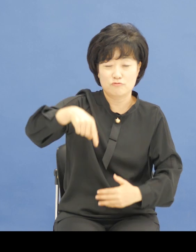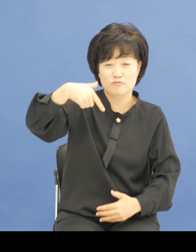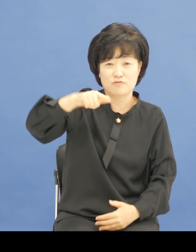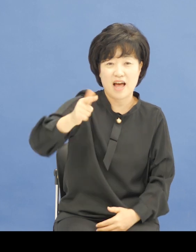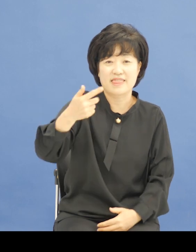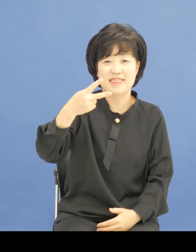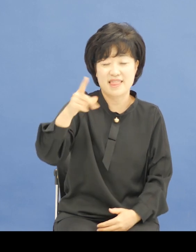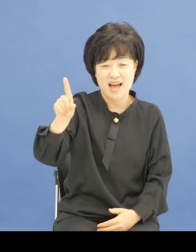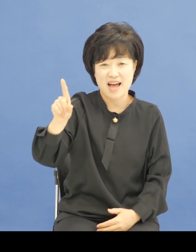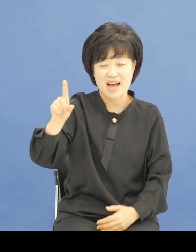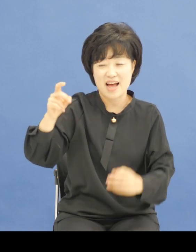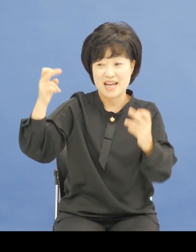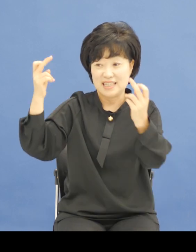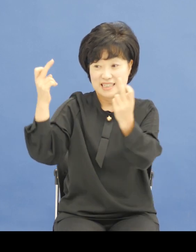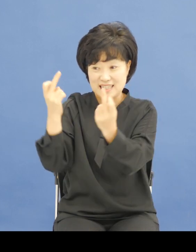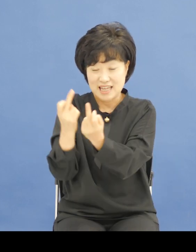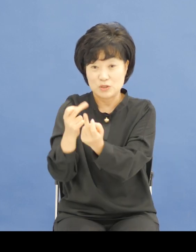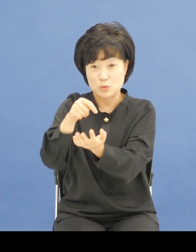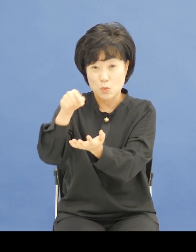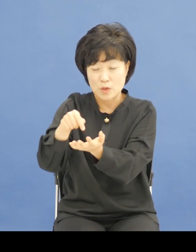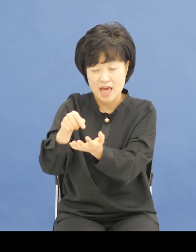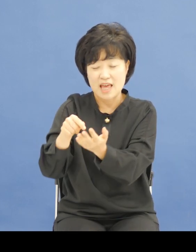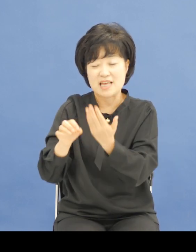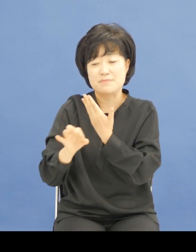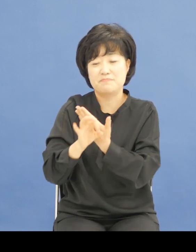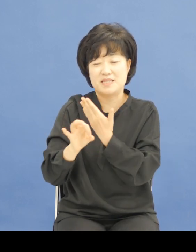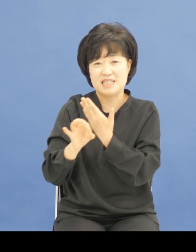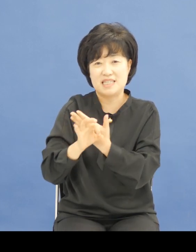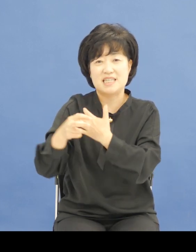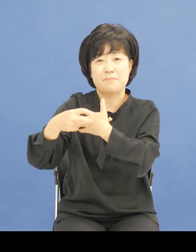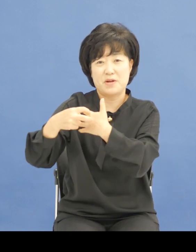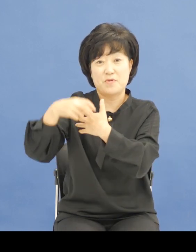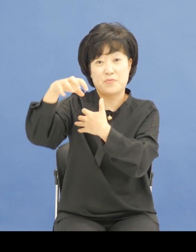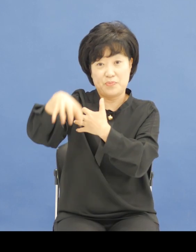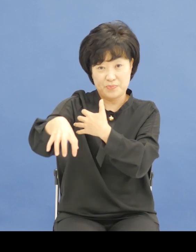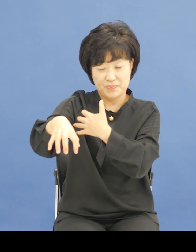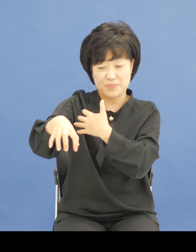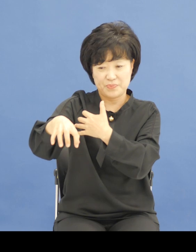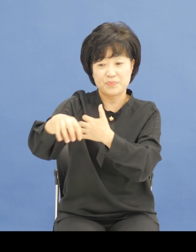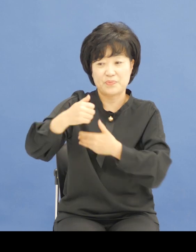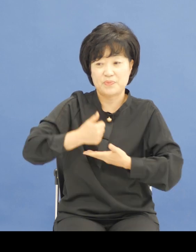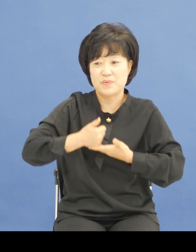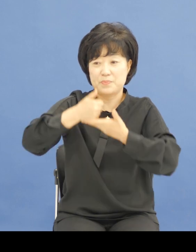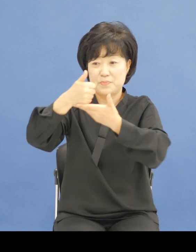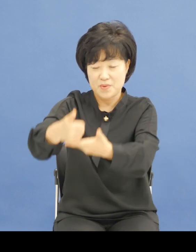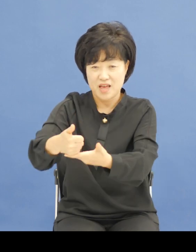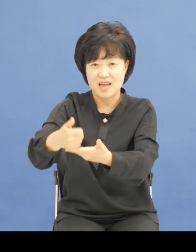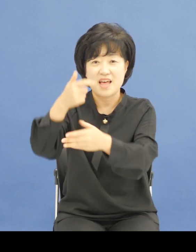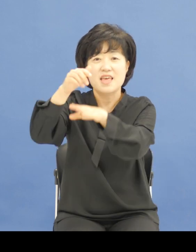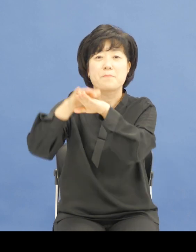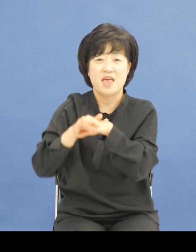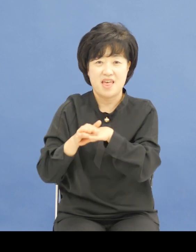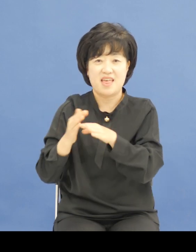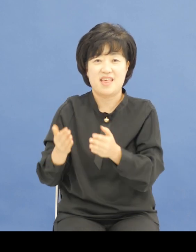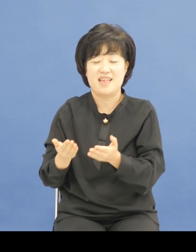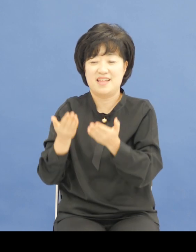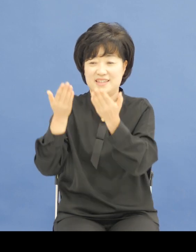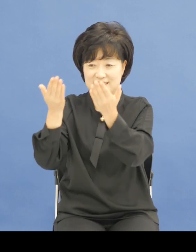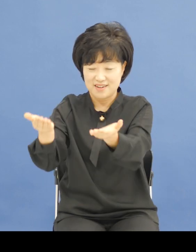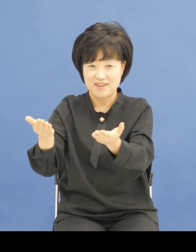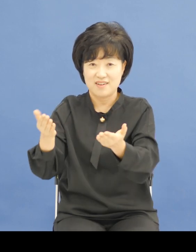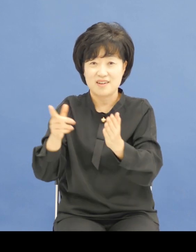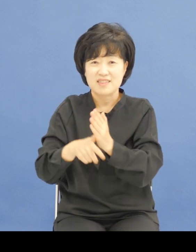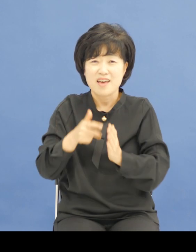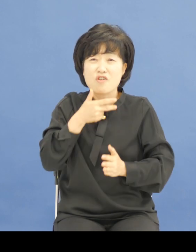있는 조그만 임시 진료소에 우리가 초청받아서 예배를 드리러 갔어요. 네. 예배 다 드리고 뭐 저는